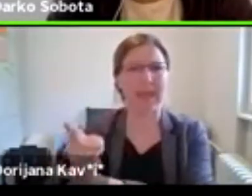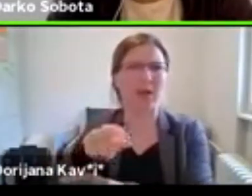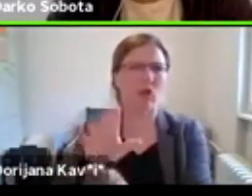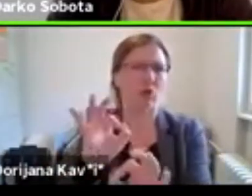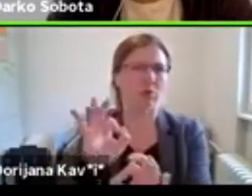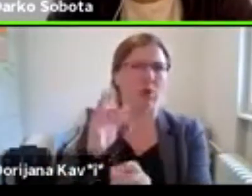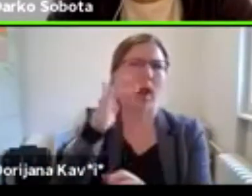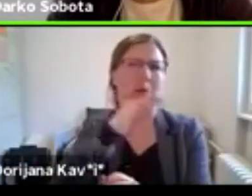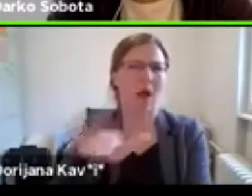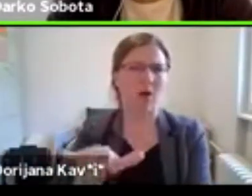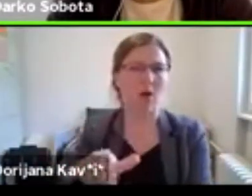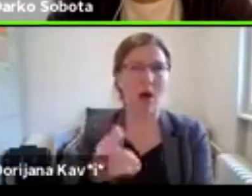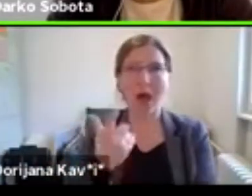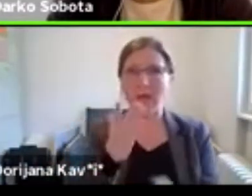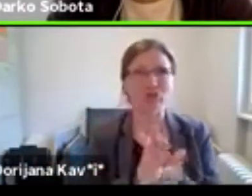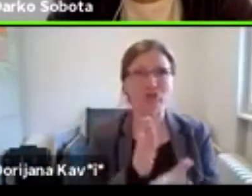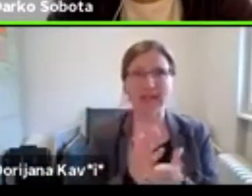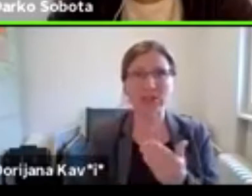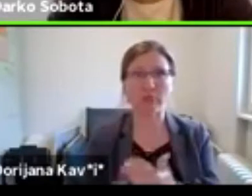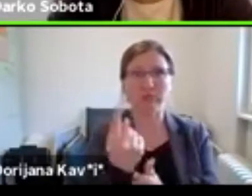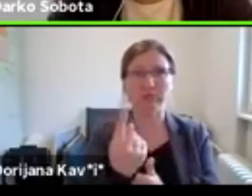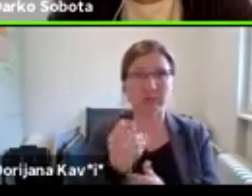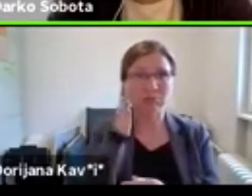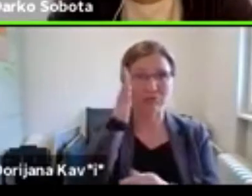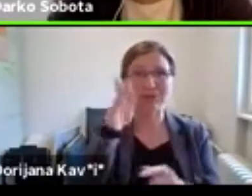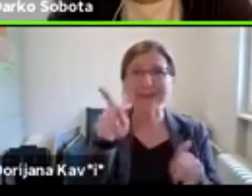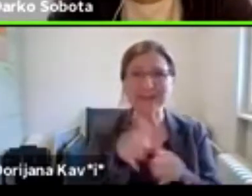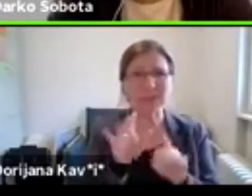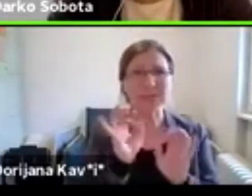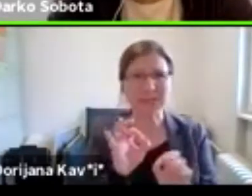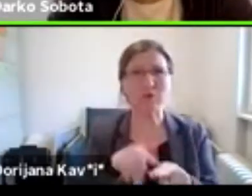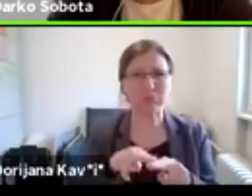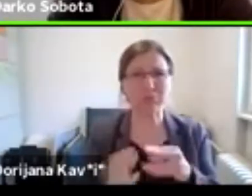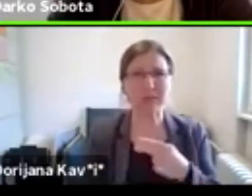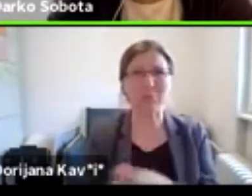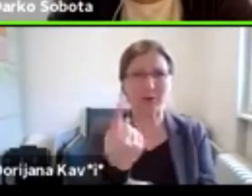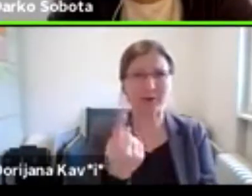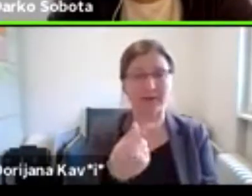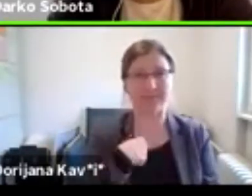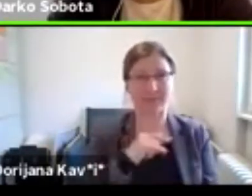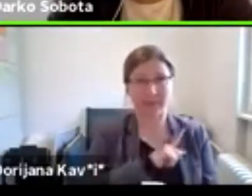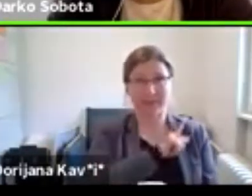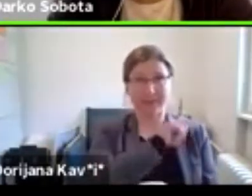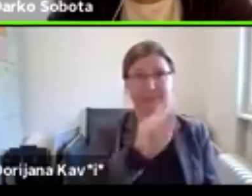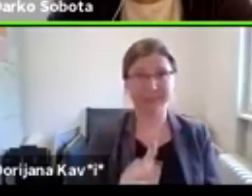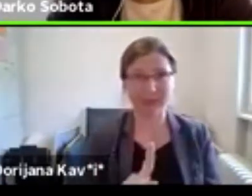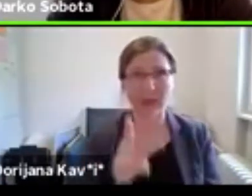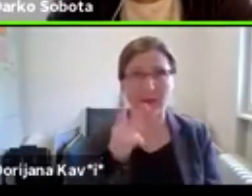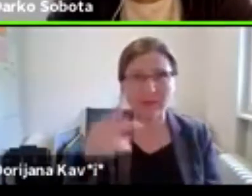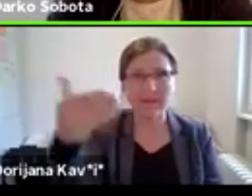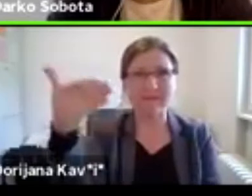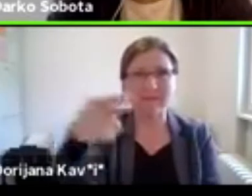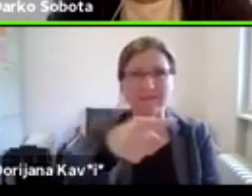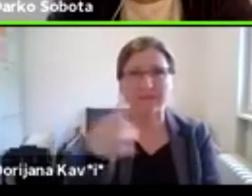i dogodilo se, i događalo se, i događat će se da dođete na teren gdje se firma ne pridržava tih mjera,